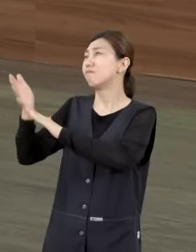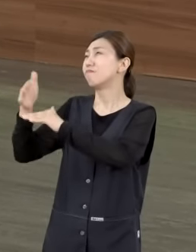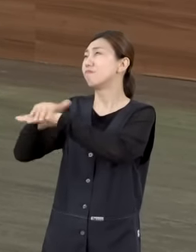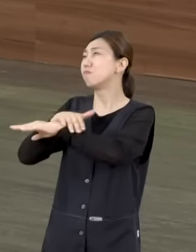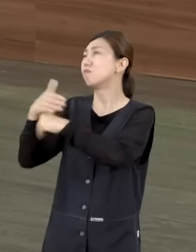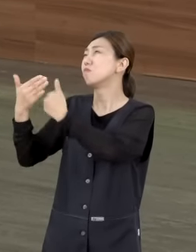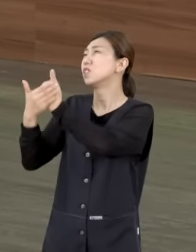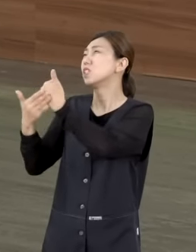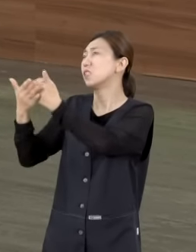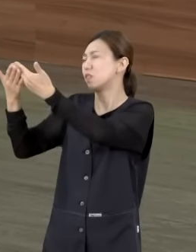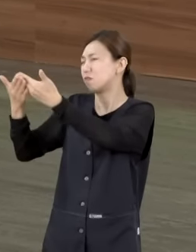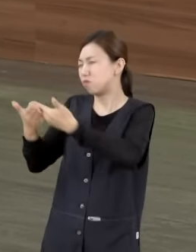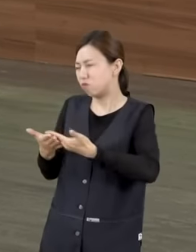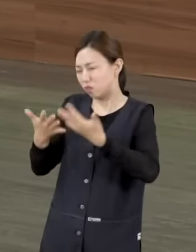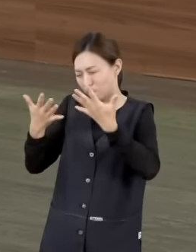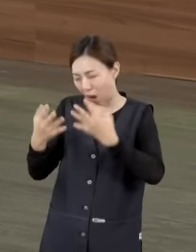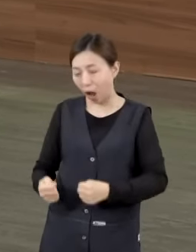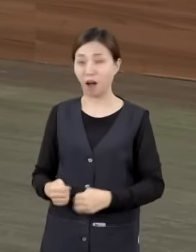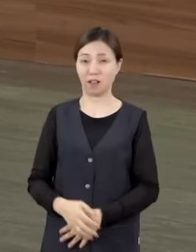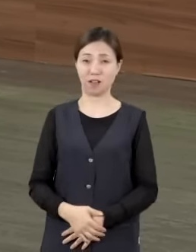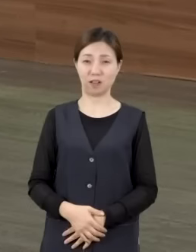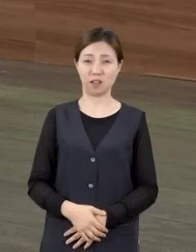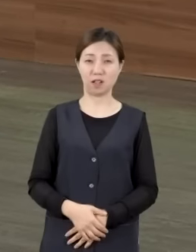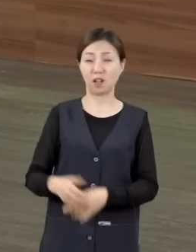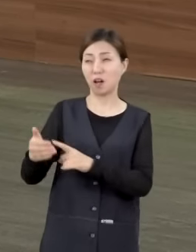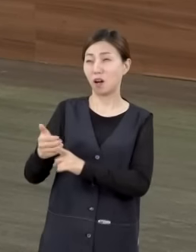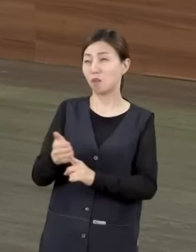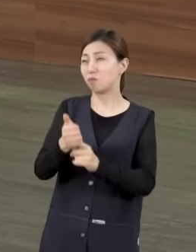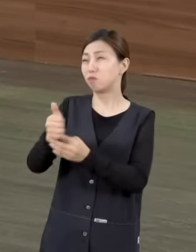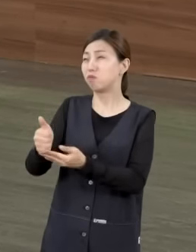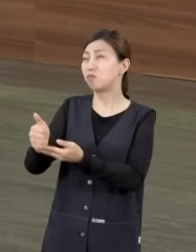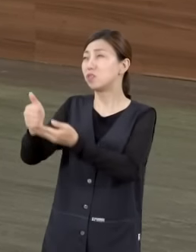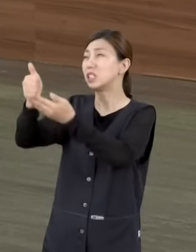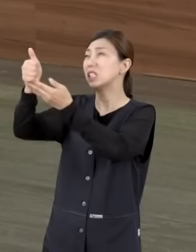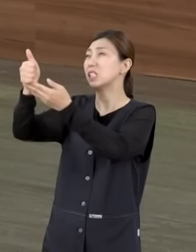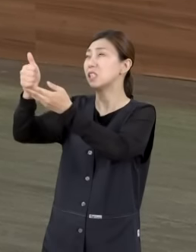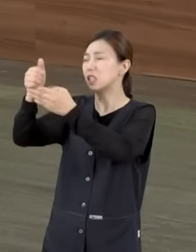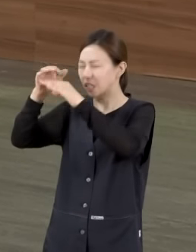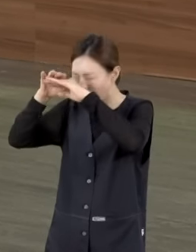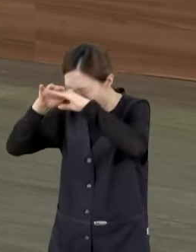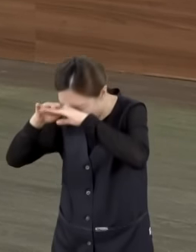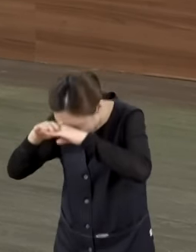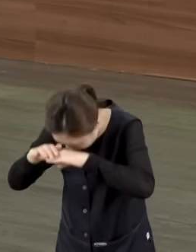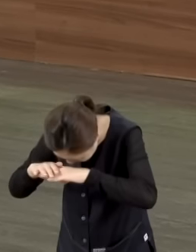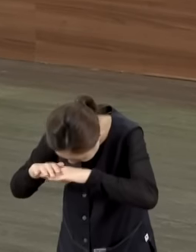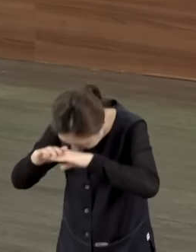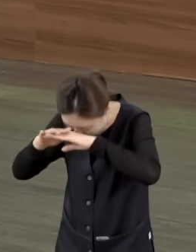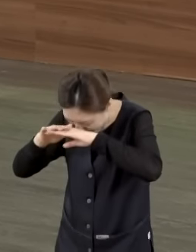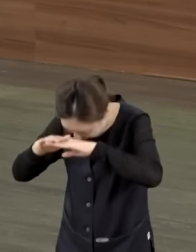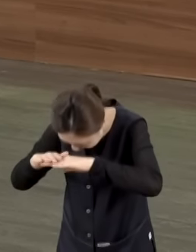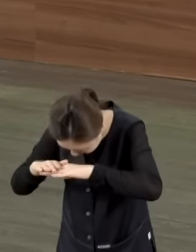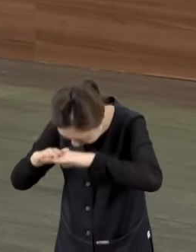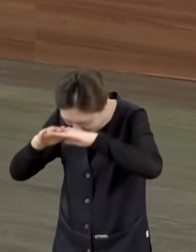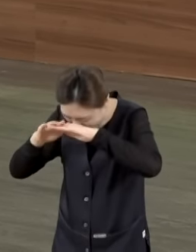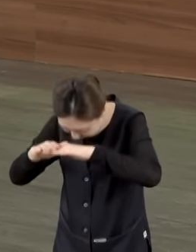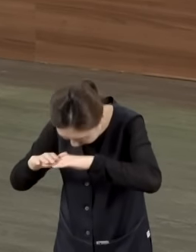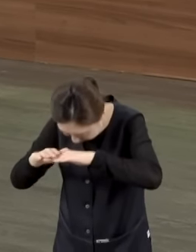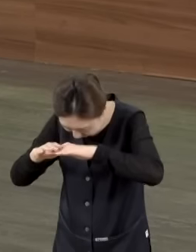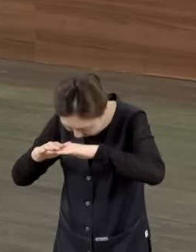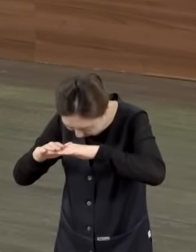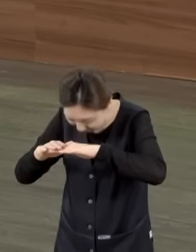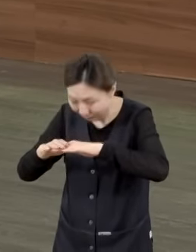가피 많이 받았어요 저 진짜 가이 정말 부처님 부처님 발 아래 엎드려서